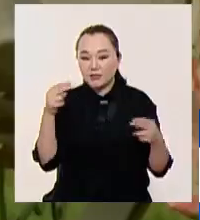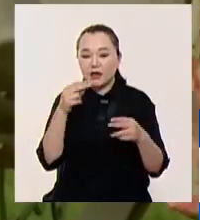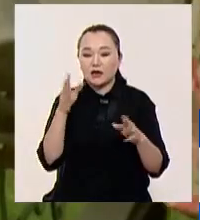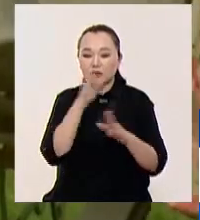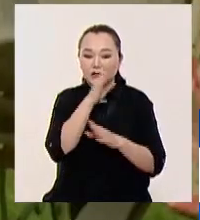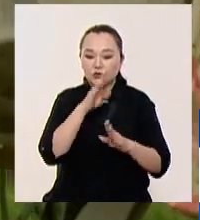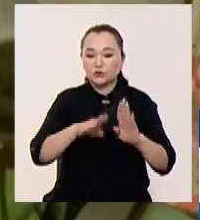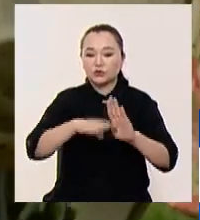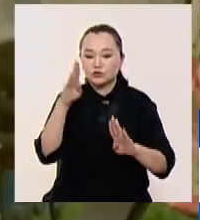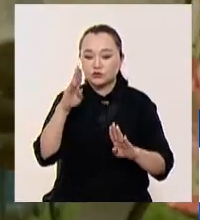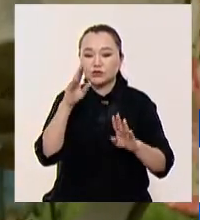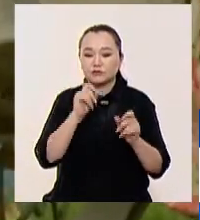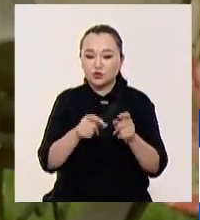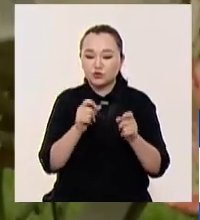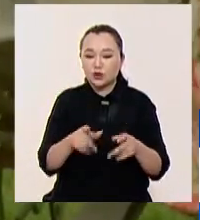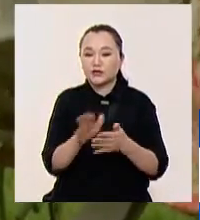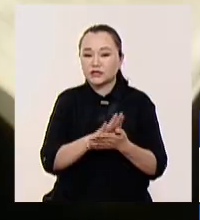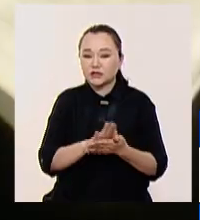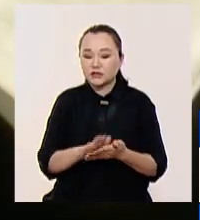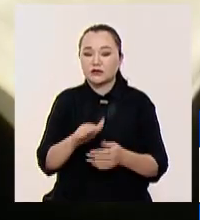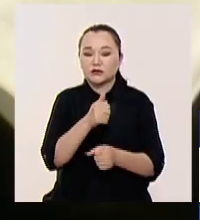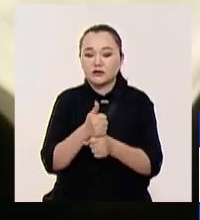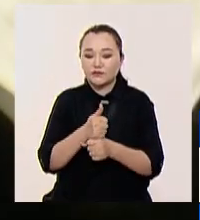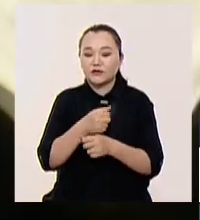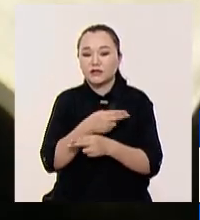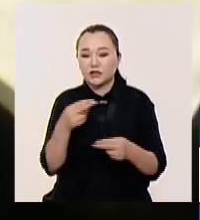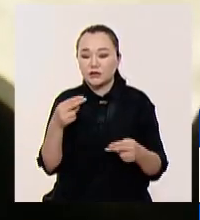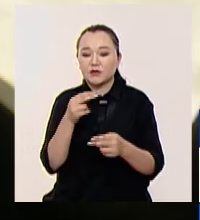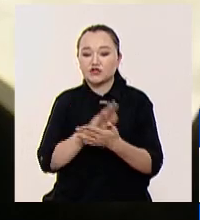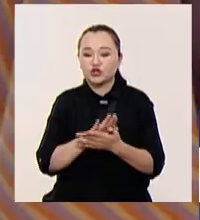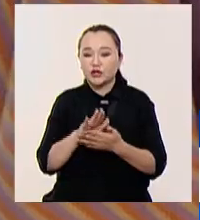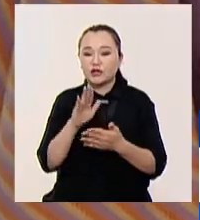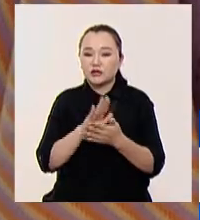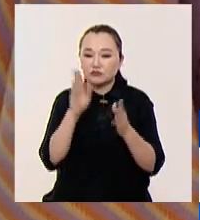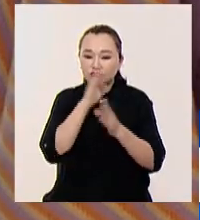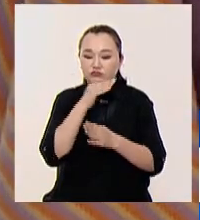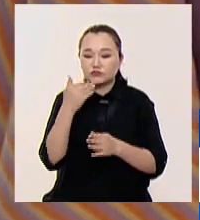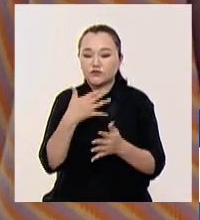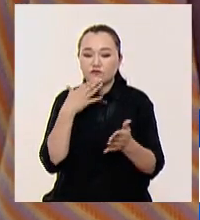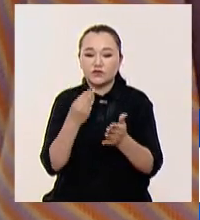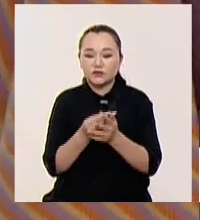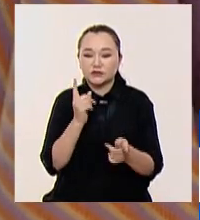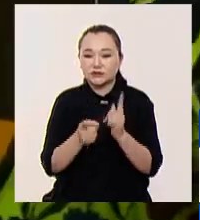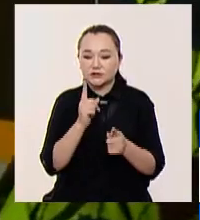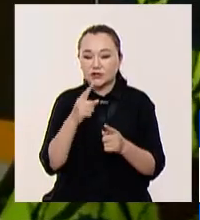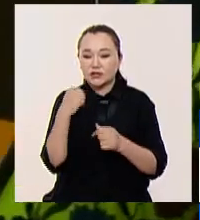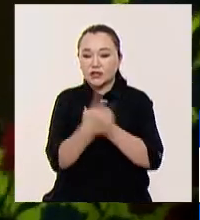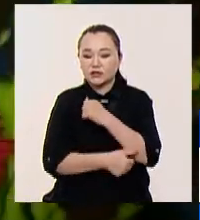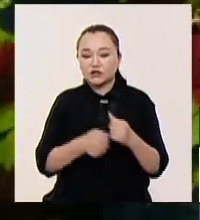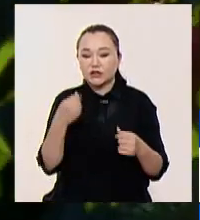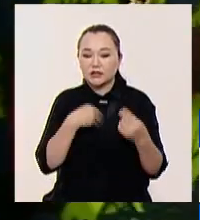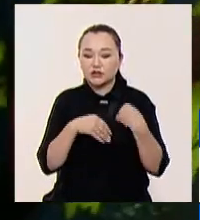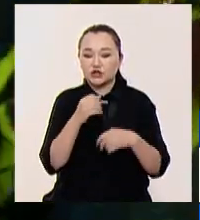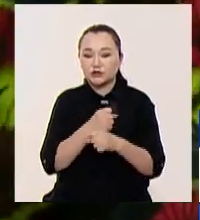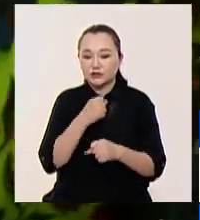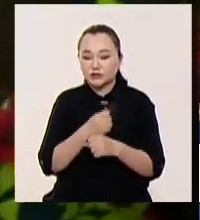дамыту. Мұнда қаланы қоқыстан тазартатын бастамалар көтеріліп, табиғи материалдардан жасалған брендтік киімдер көрмесіне дейін бар. Бұл